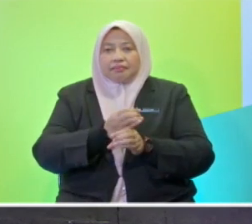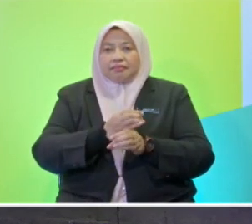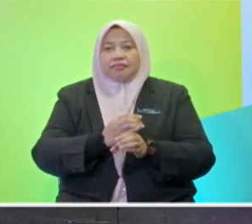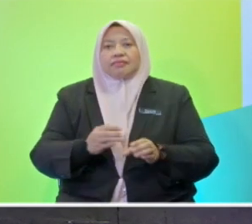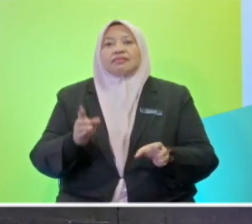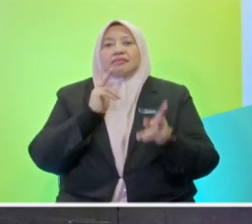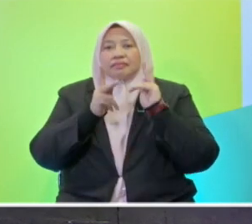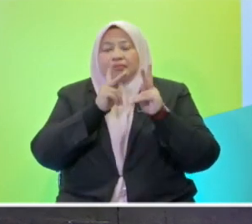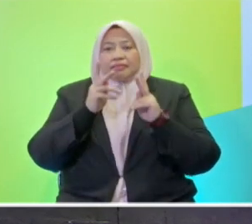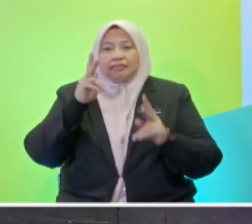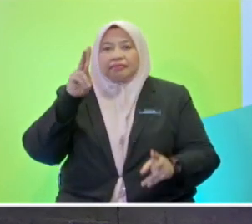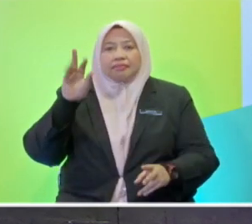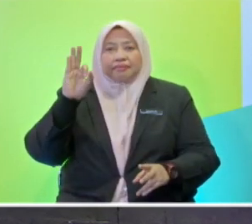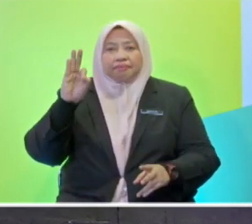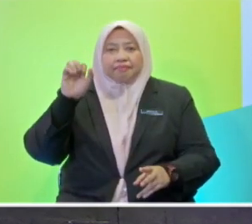frasa oke